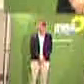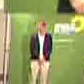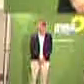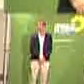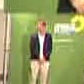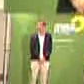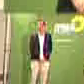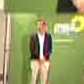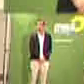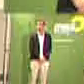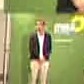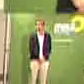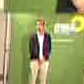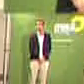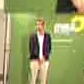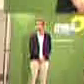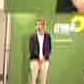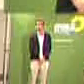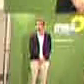Ja, liebe Freundinnen und Freunde.